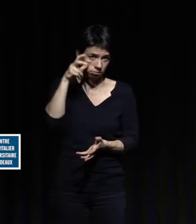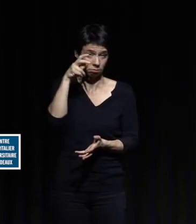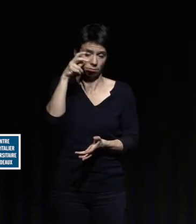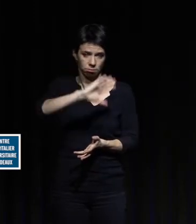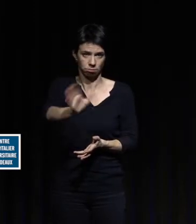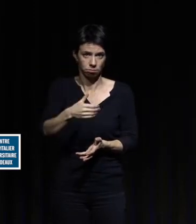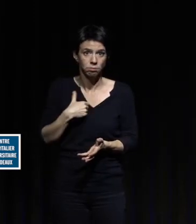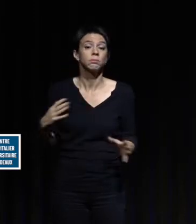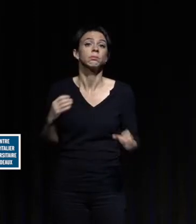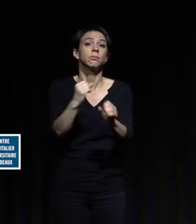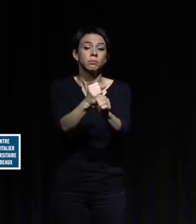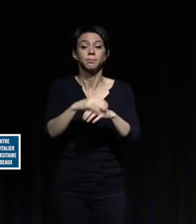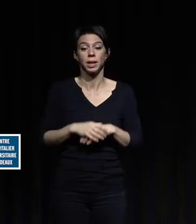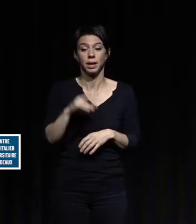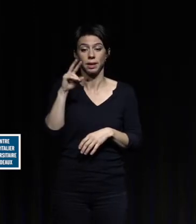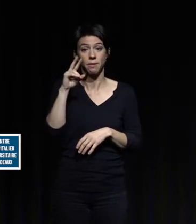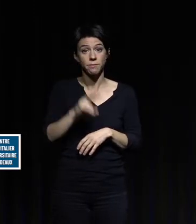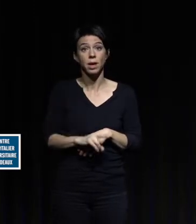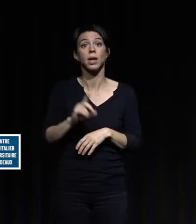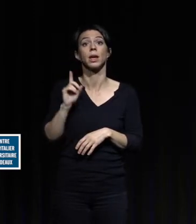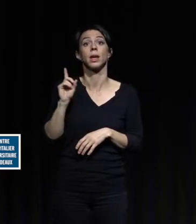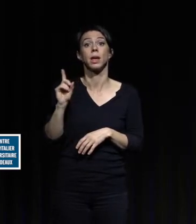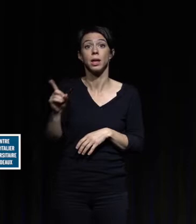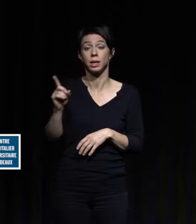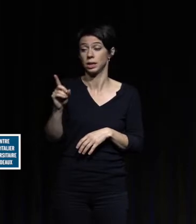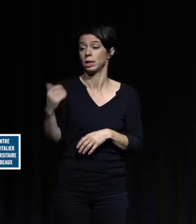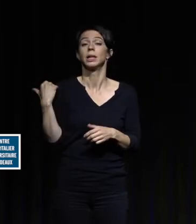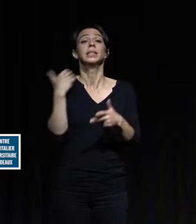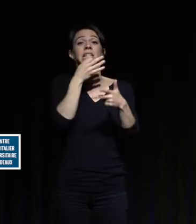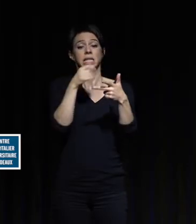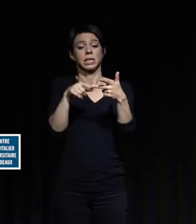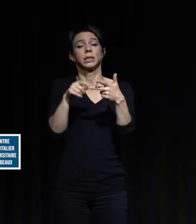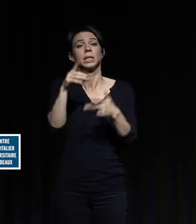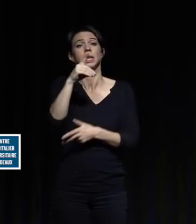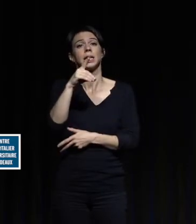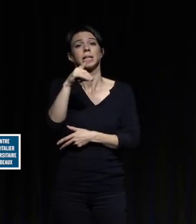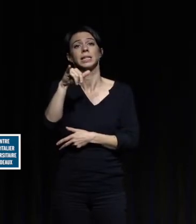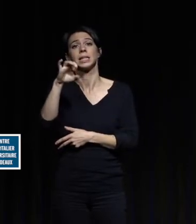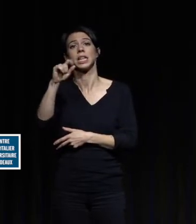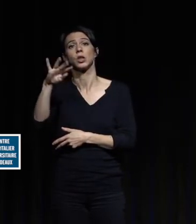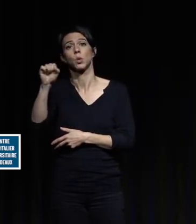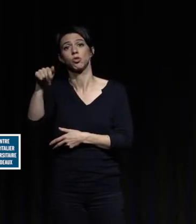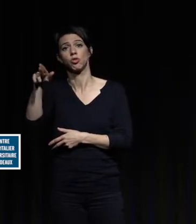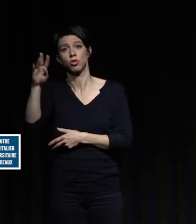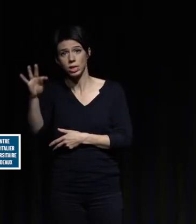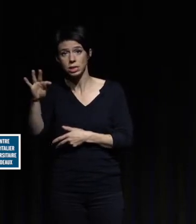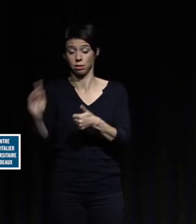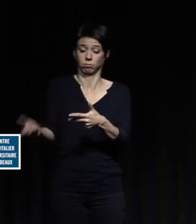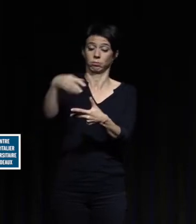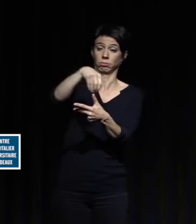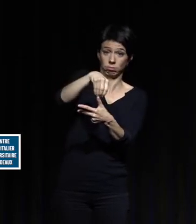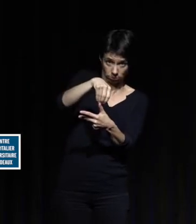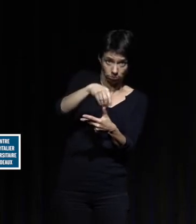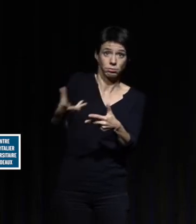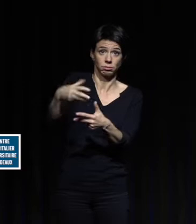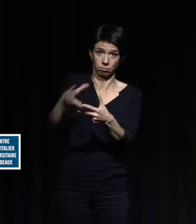actuellement, depuis quelque temps, sur ce fameux Dienogest. Ce Dienogest est de la classe des macroprogestatifs. Il a